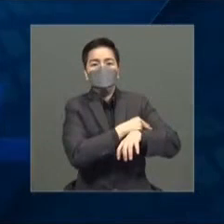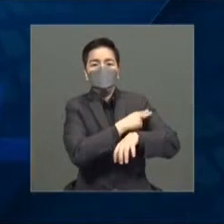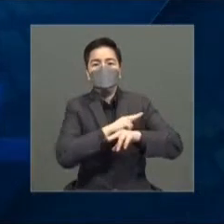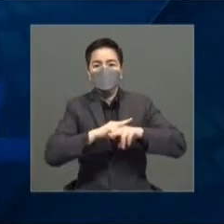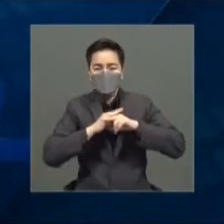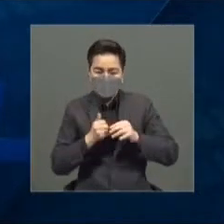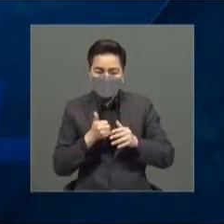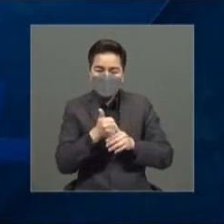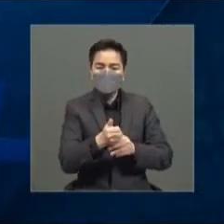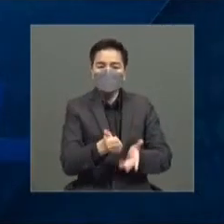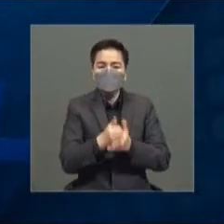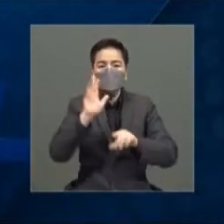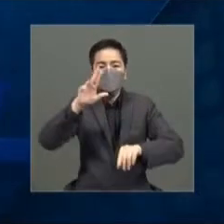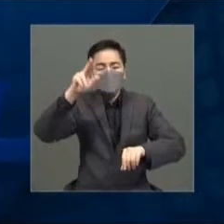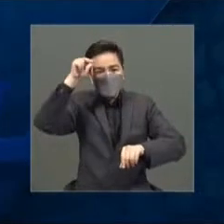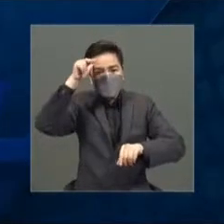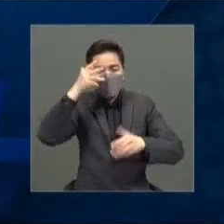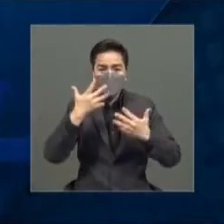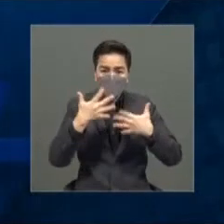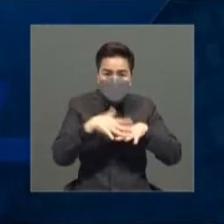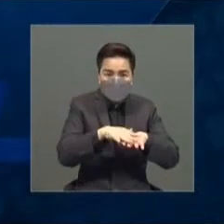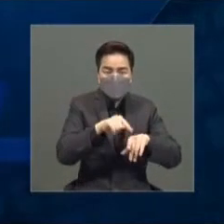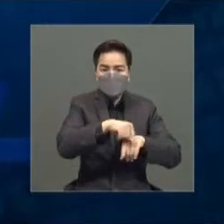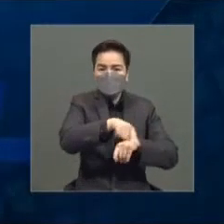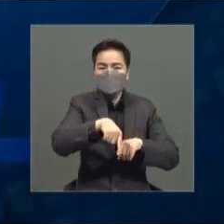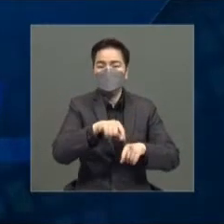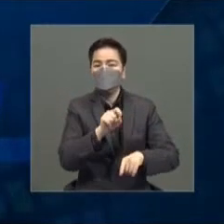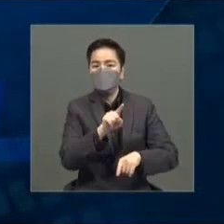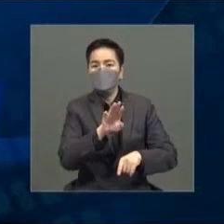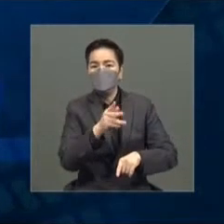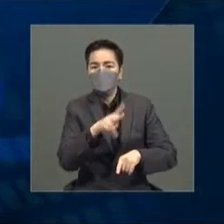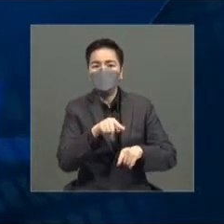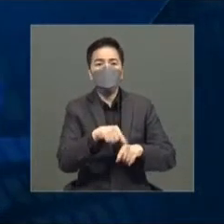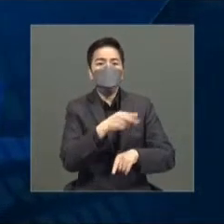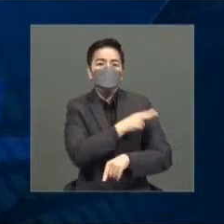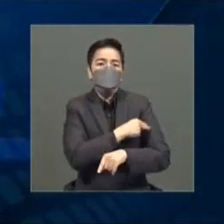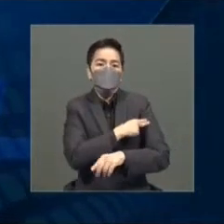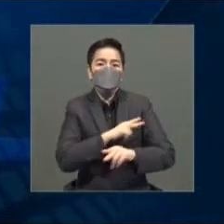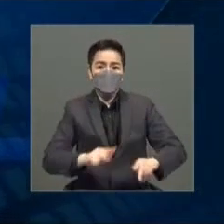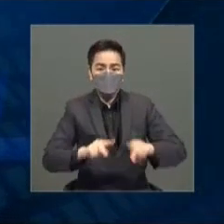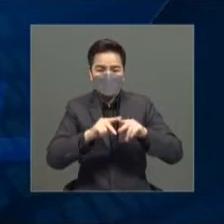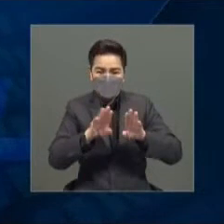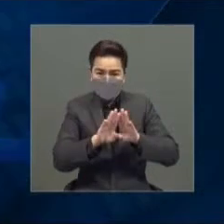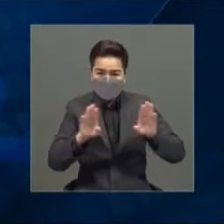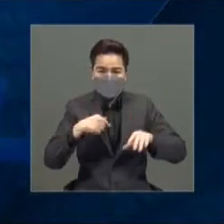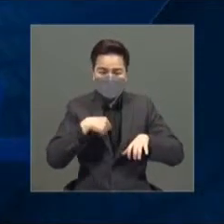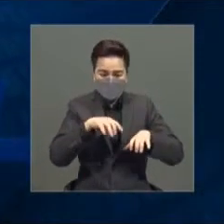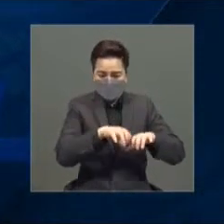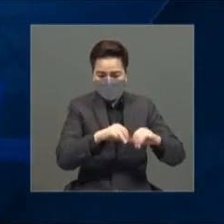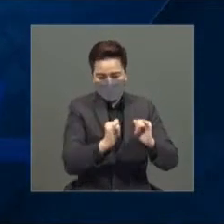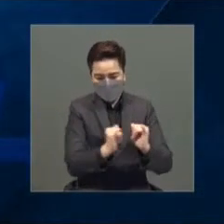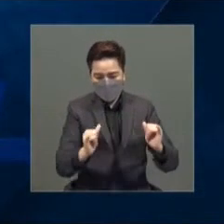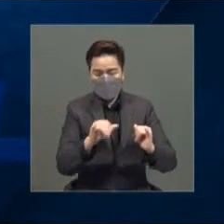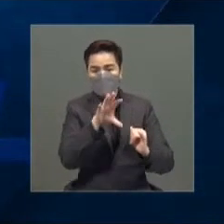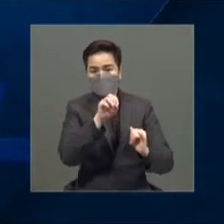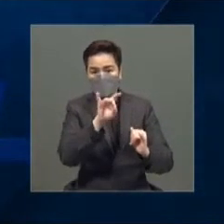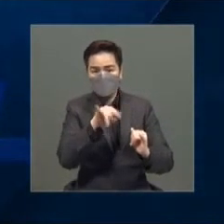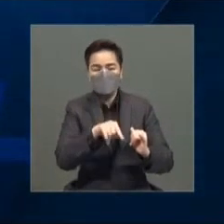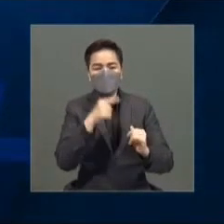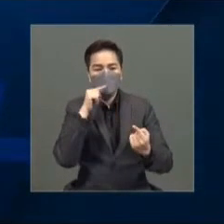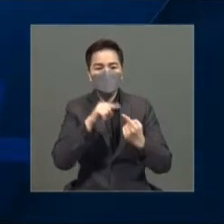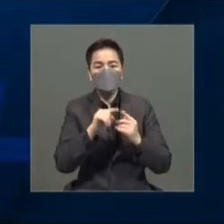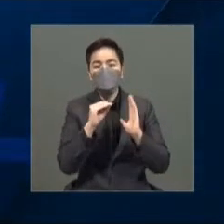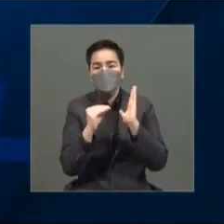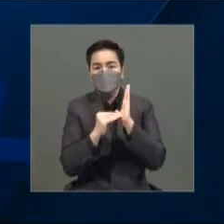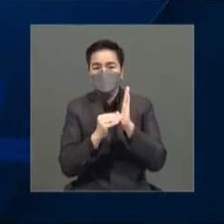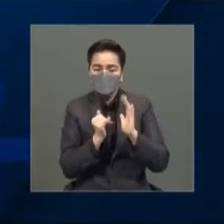อกชนเครือธนบุรีร่วมกับกรมศบส.และกระทรวงสาธารณสุขก็เปิดอีก58เตียงรองรับเขตของ